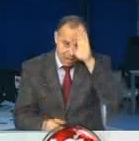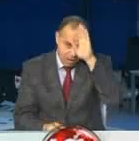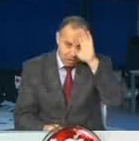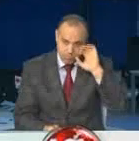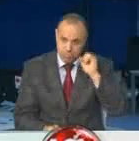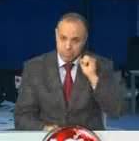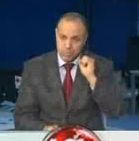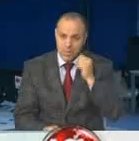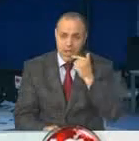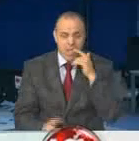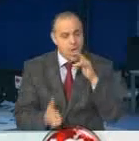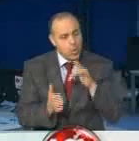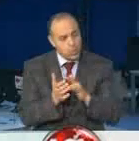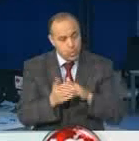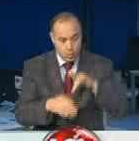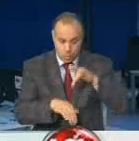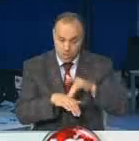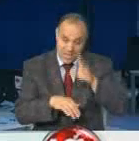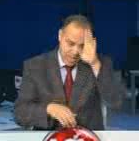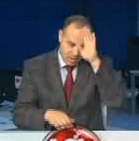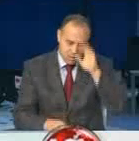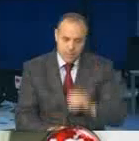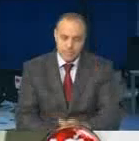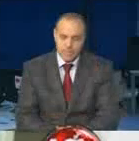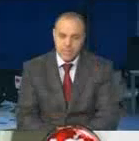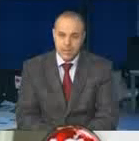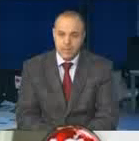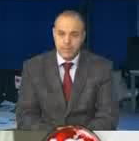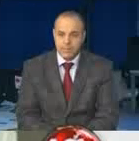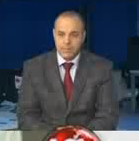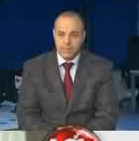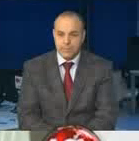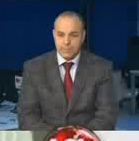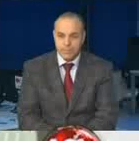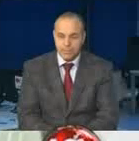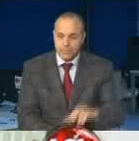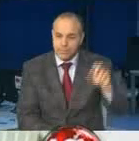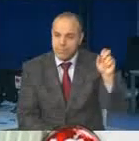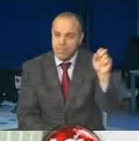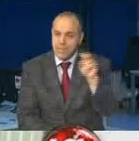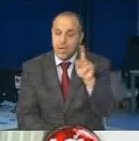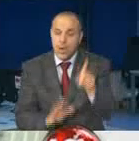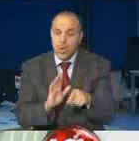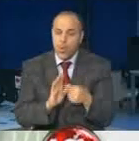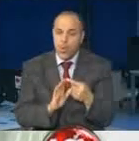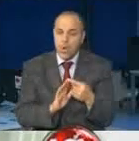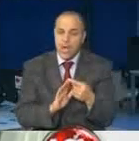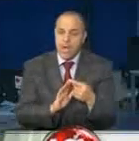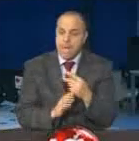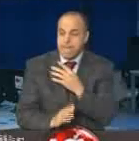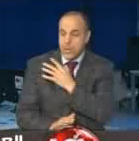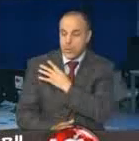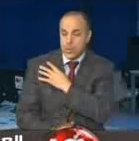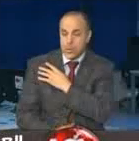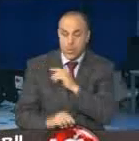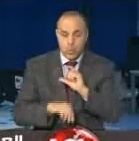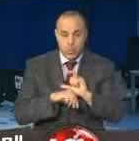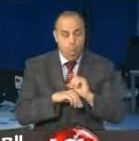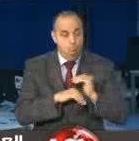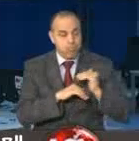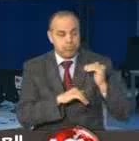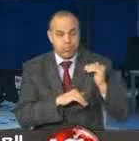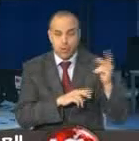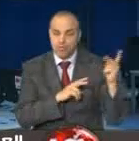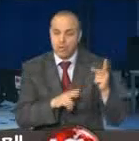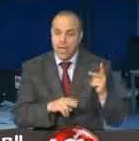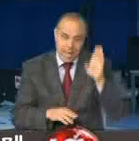ما اعتبر خرقا لسيادة البلاد. في زيارة هي الأولى من نوعها لمسؤول تركي رفيع المستوى